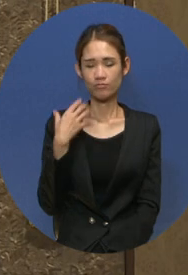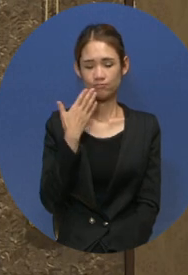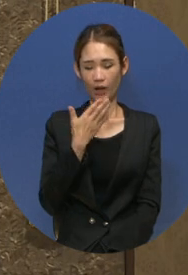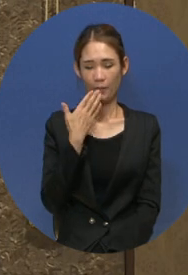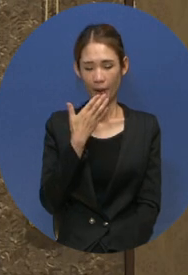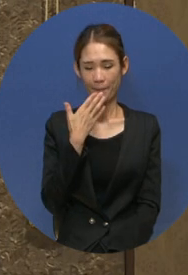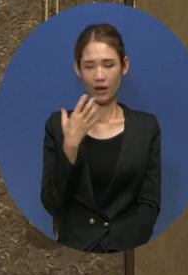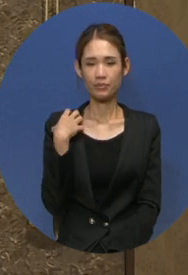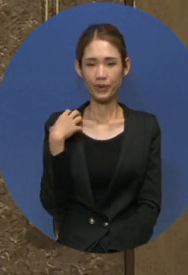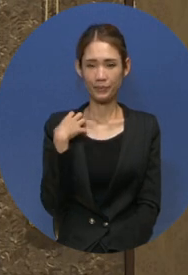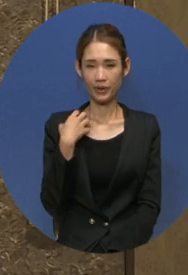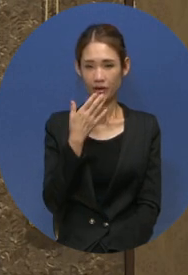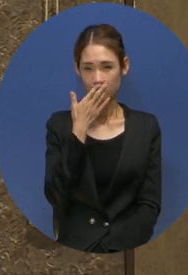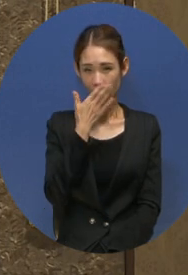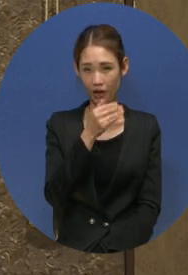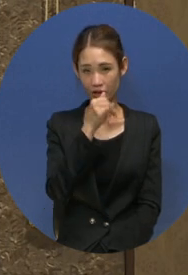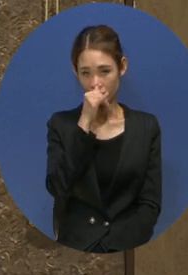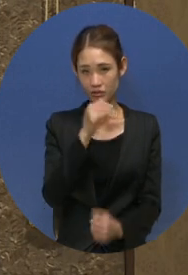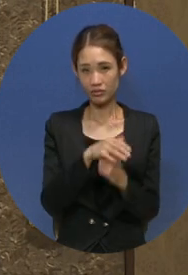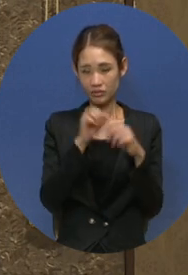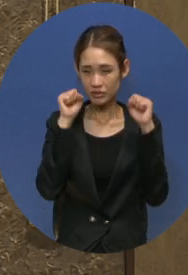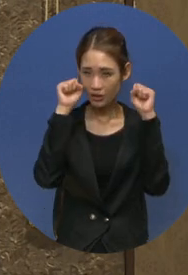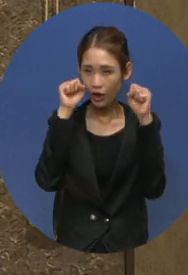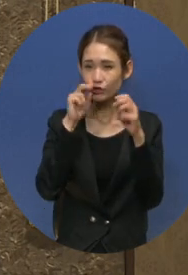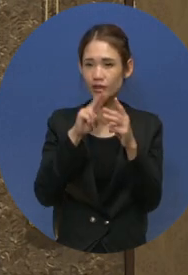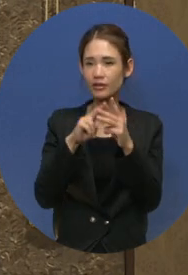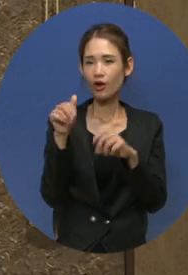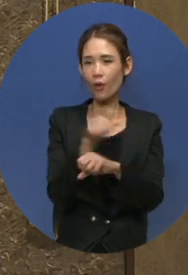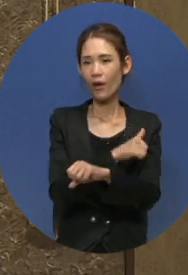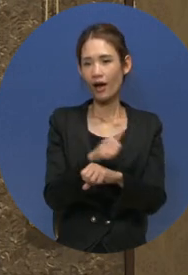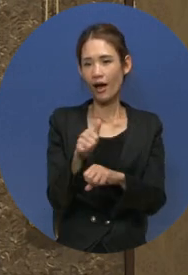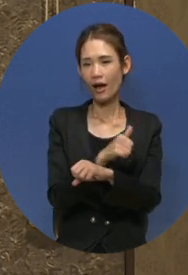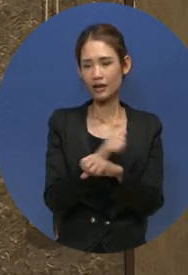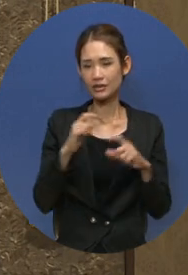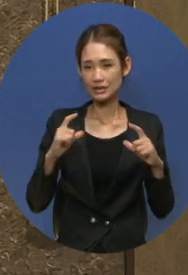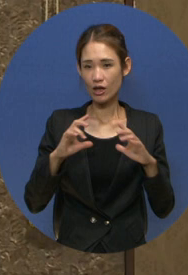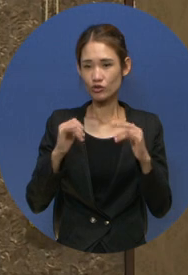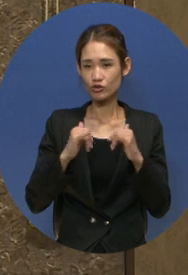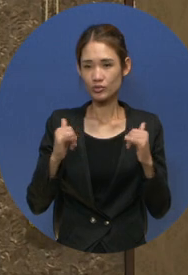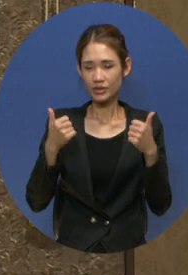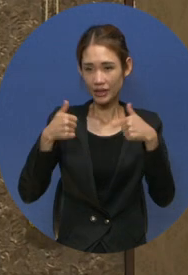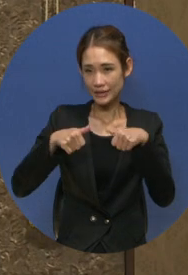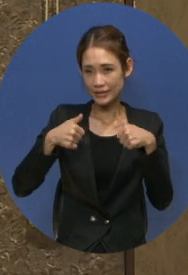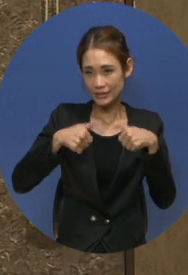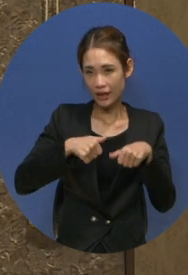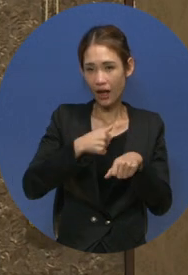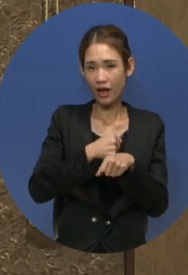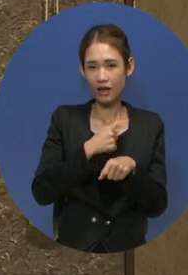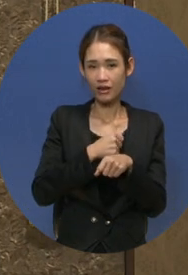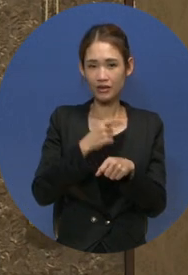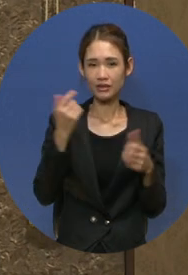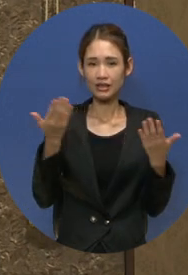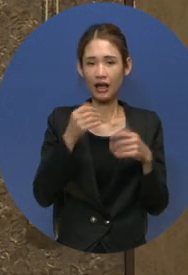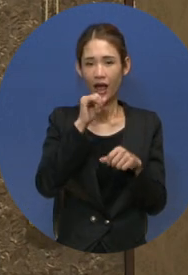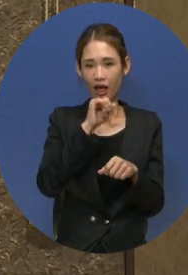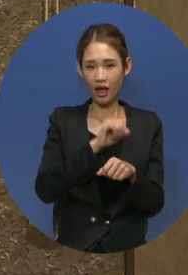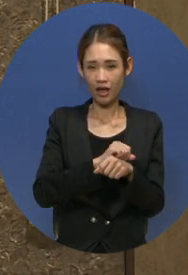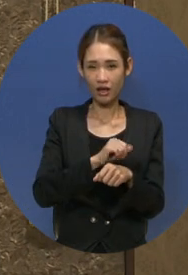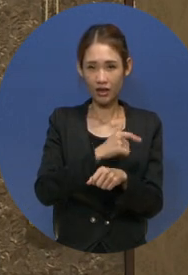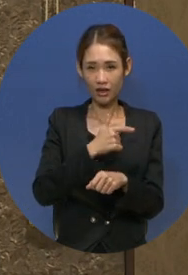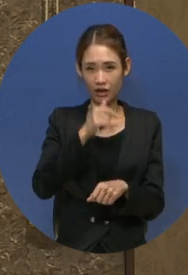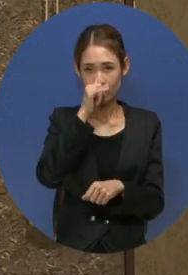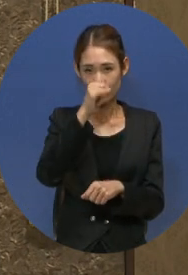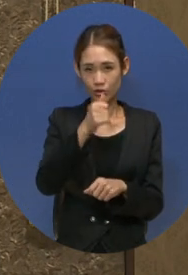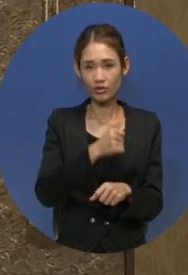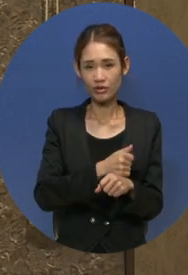역할이 있잖아요. 그렇죠. 그거 하면서 또 체육센터 왔다 갔다 하는 지역 주민들한테 인사도 받고, 어쩜 이렇게 일을 잘하냐. 네. 아, 아주